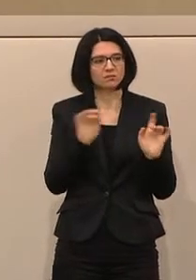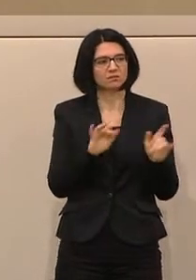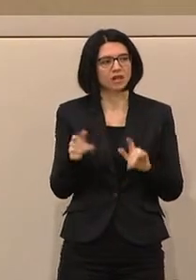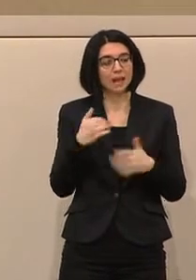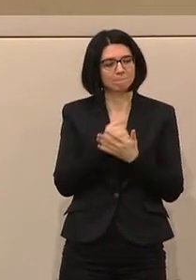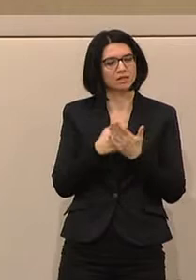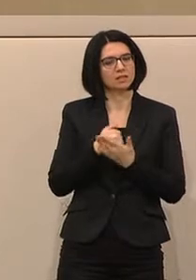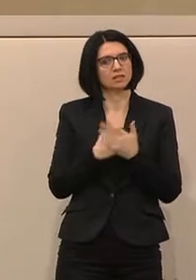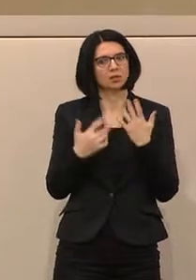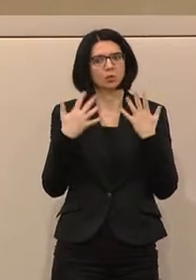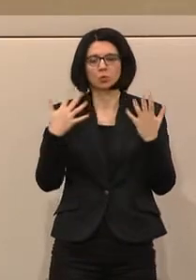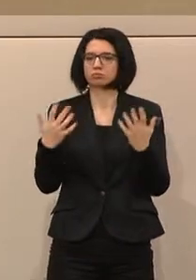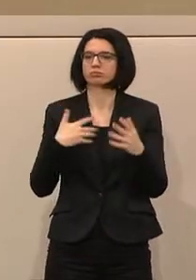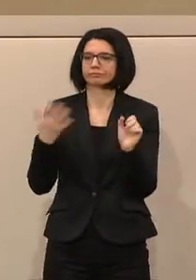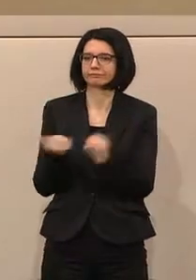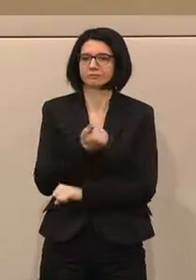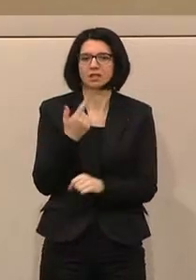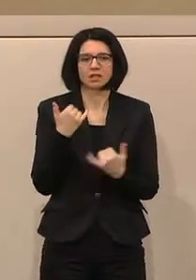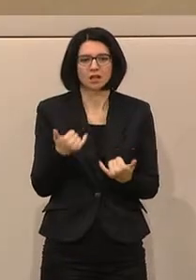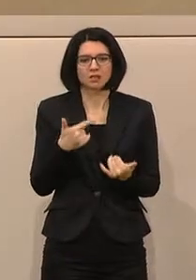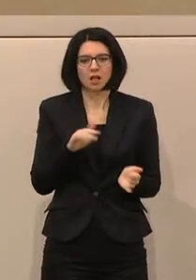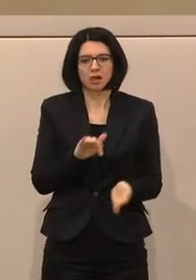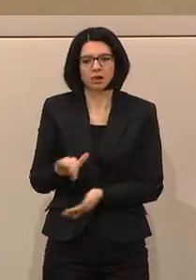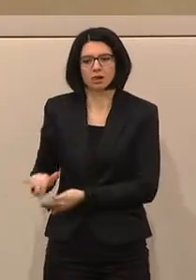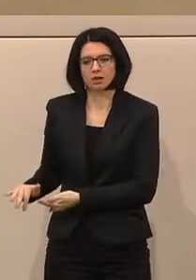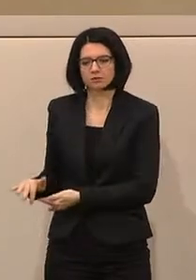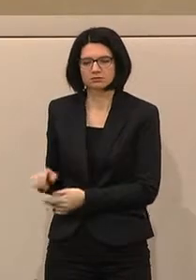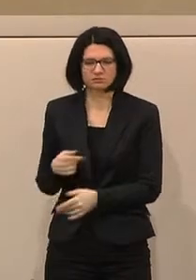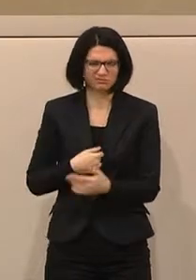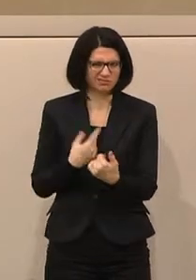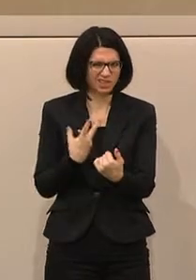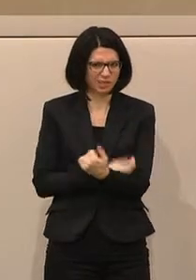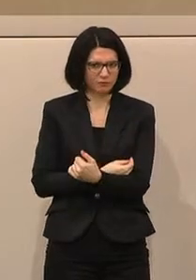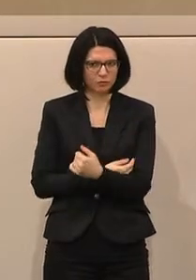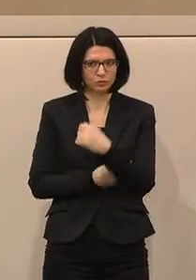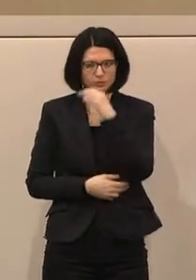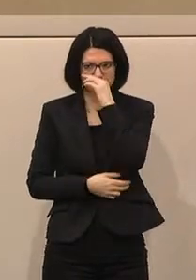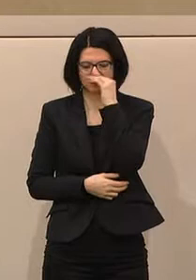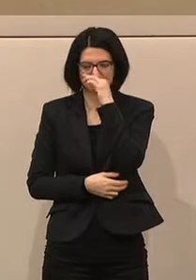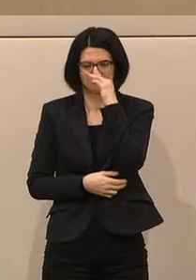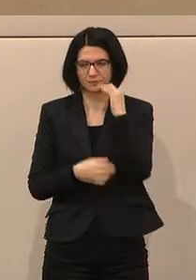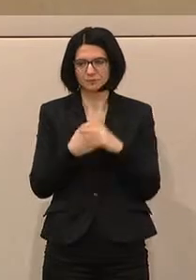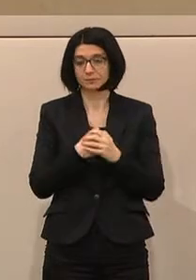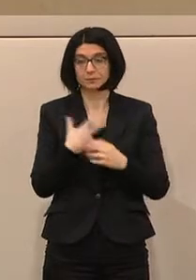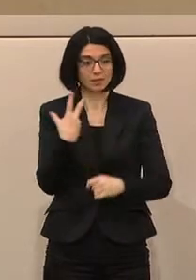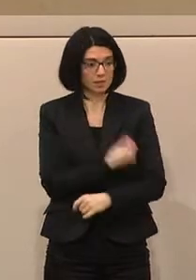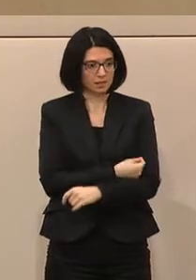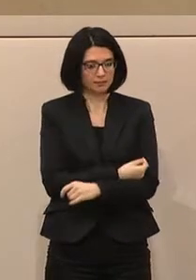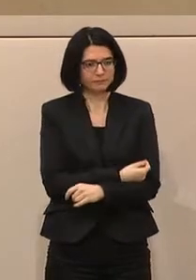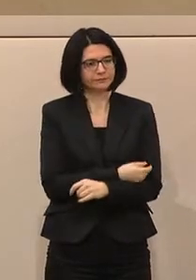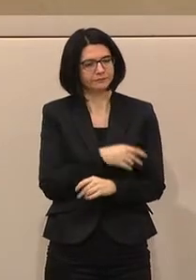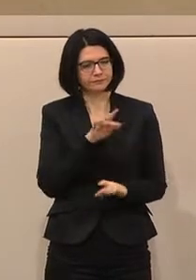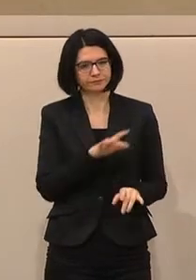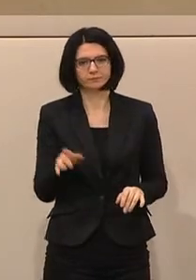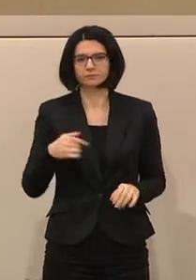Errungenschaften der Medizin ins Hintertreffen gelangt, nämlich das Impfen, die Impfung. Impfen ist die